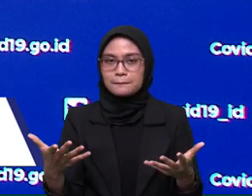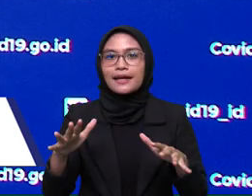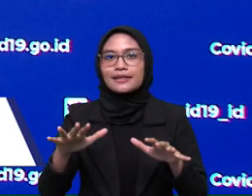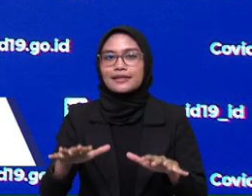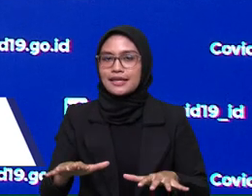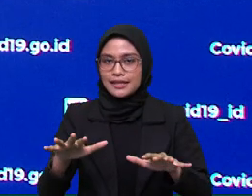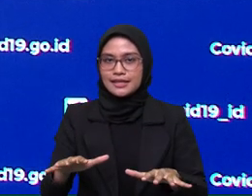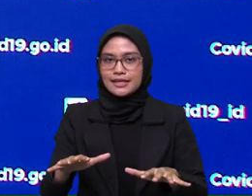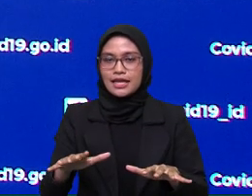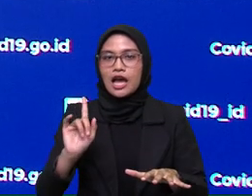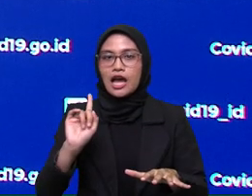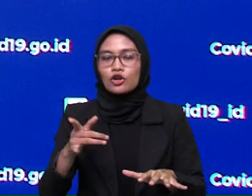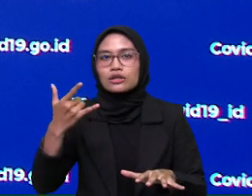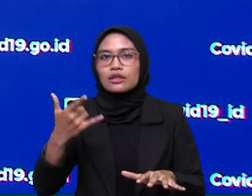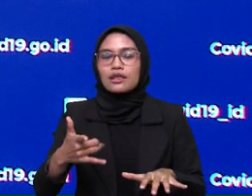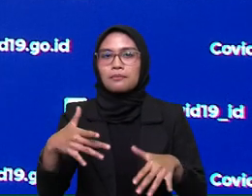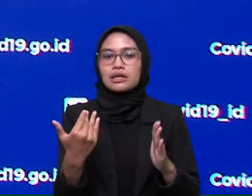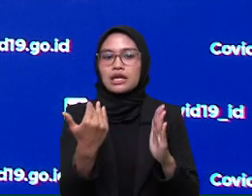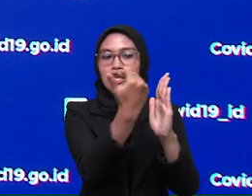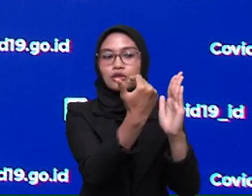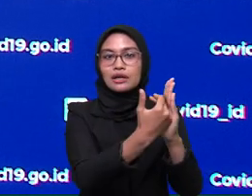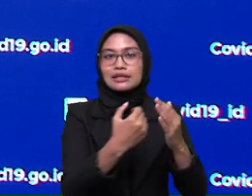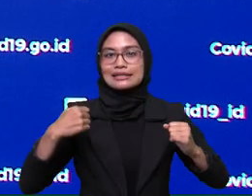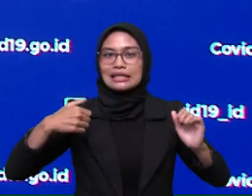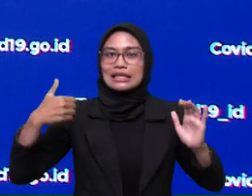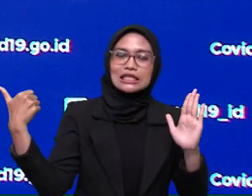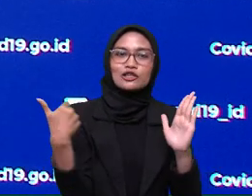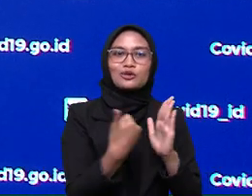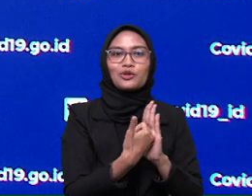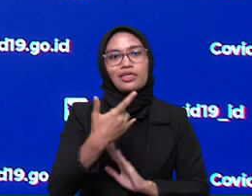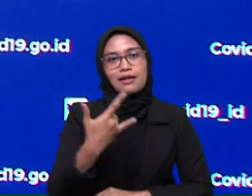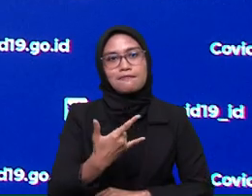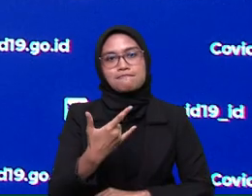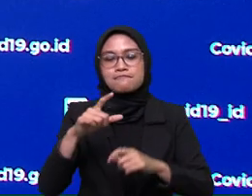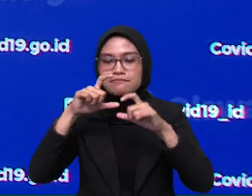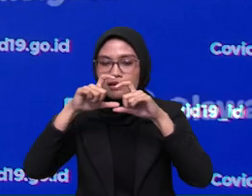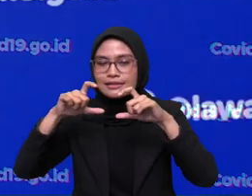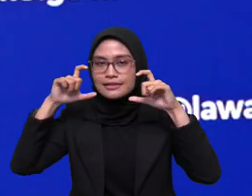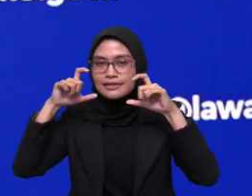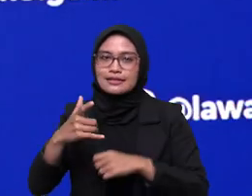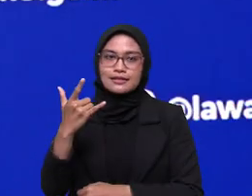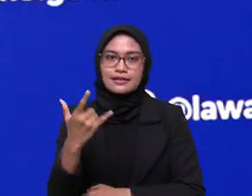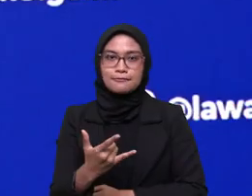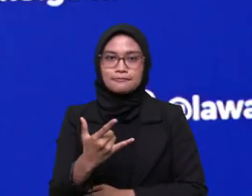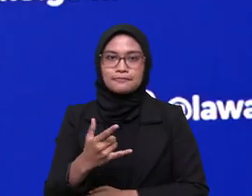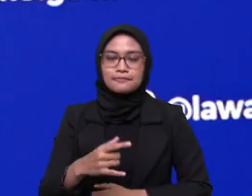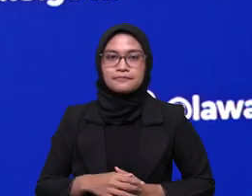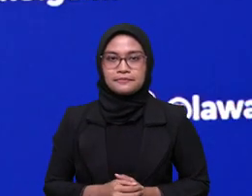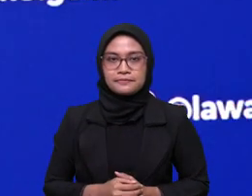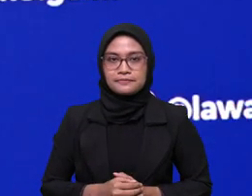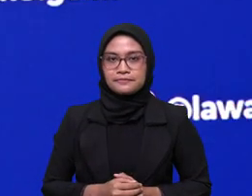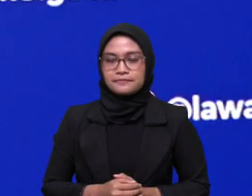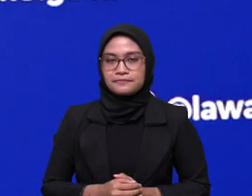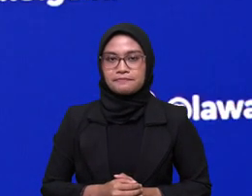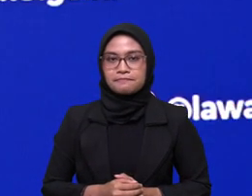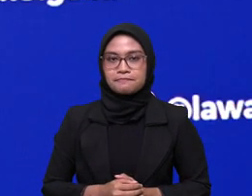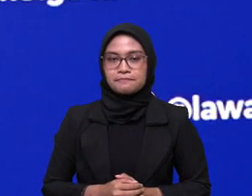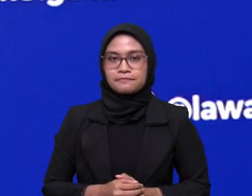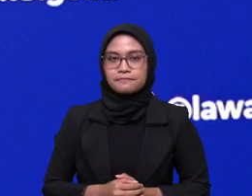terus menerapkan protokol kesehatan khususnya disiplin memakai Master kemudian ditengah aktivitas